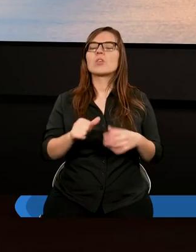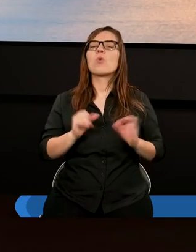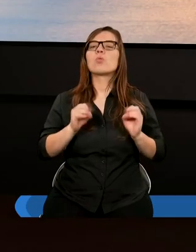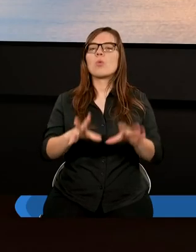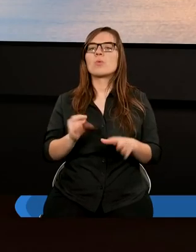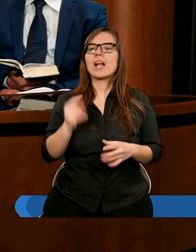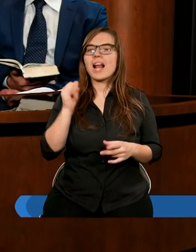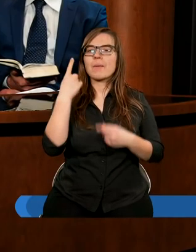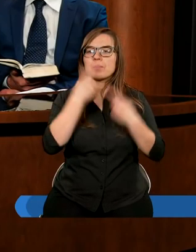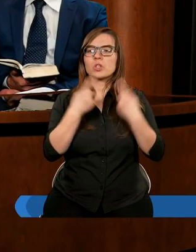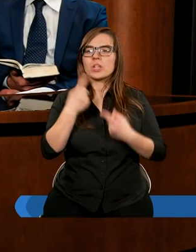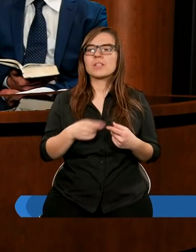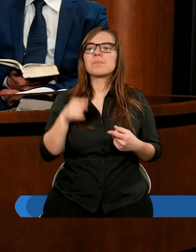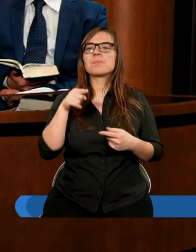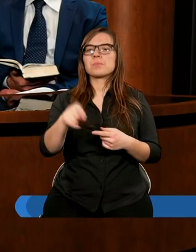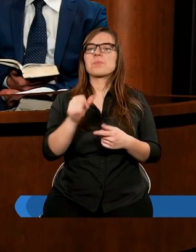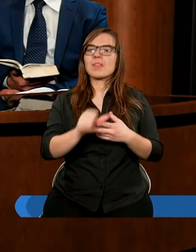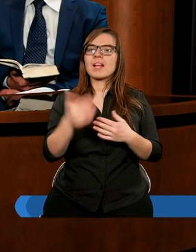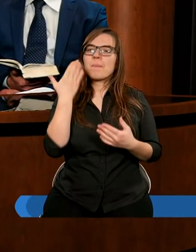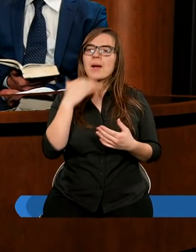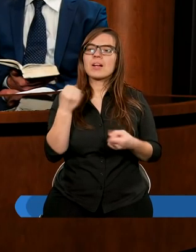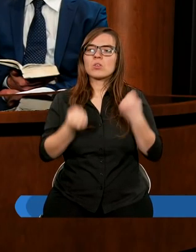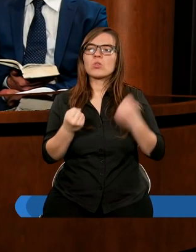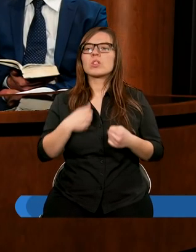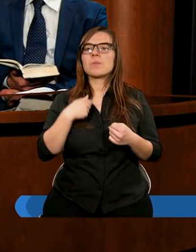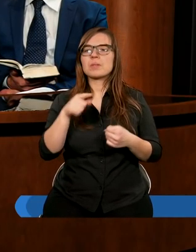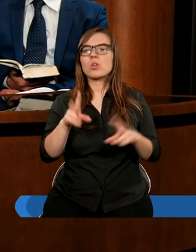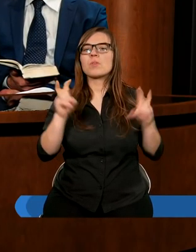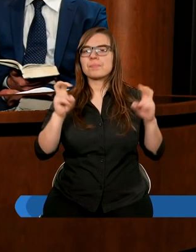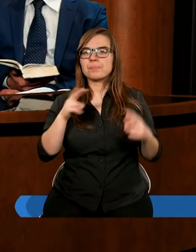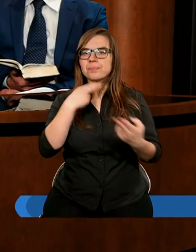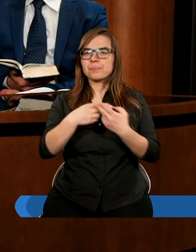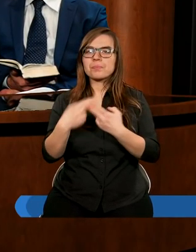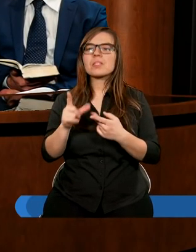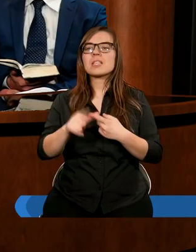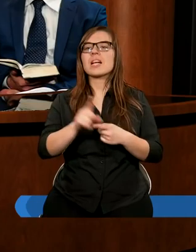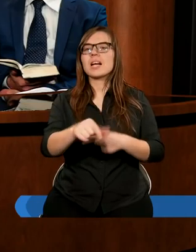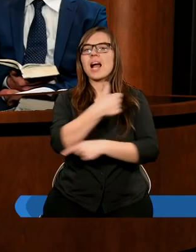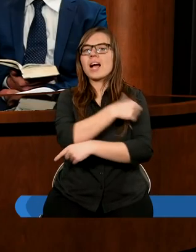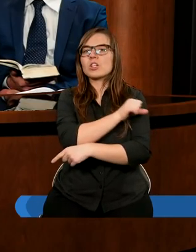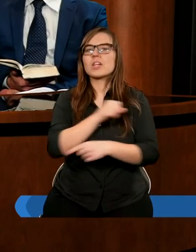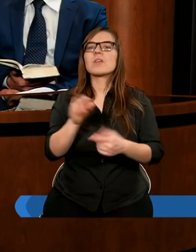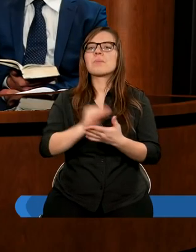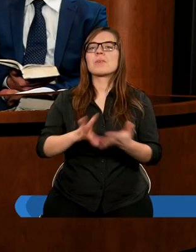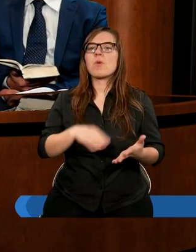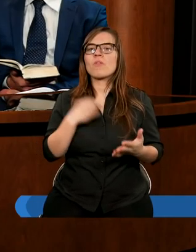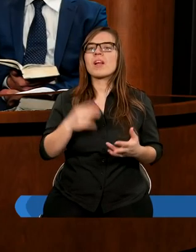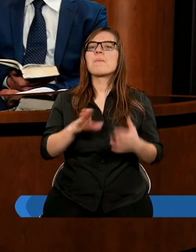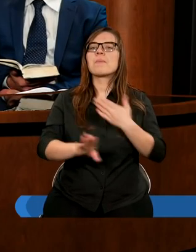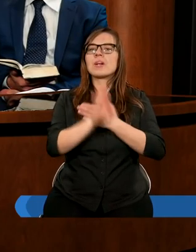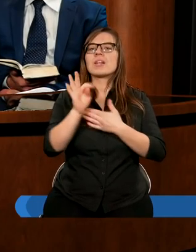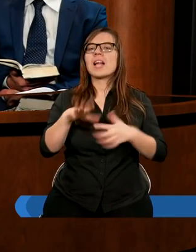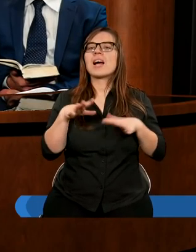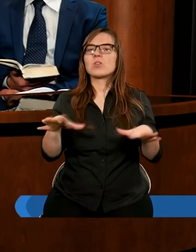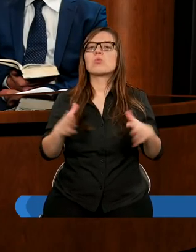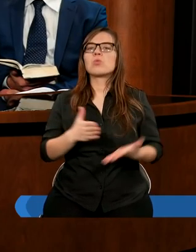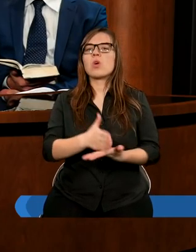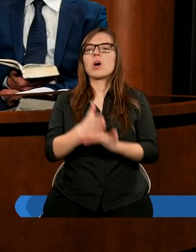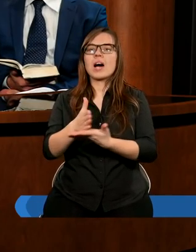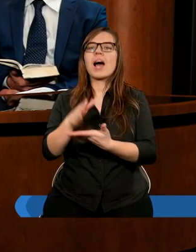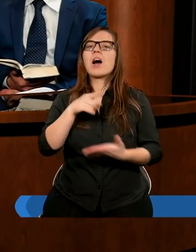myślicie? To jest bardzo trudne, żeby zadecydować, ale dla chrześcijanina myślę, że Biblia przedstawia tak dużo, wiele rad